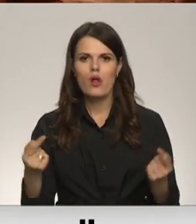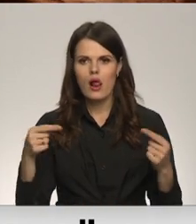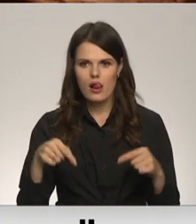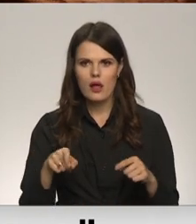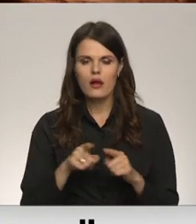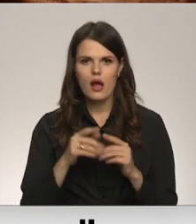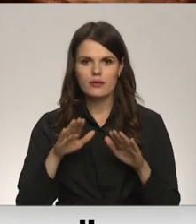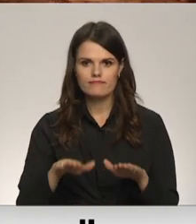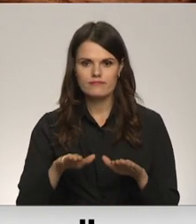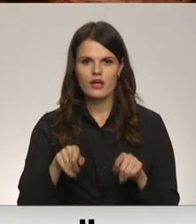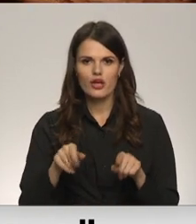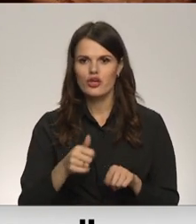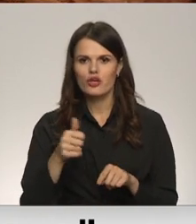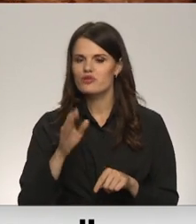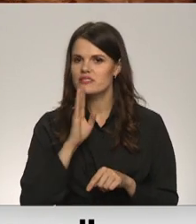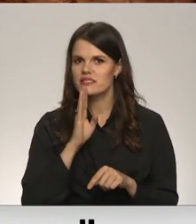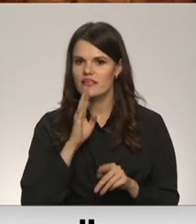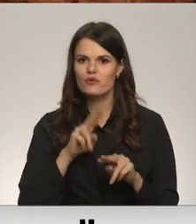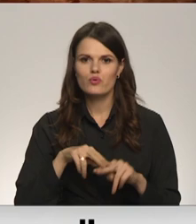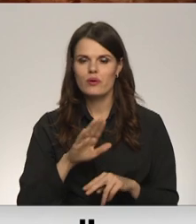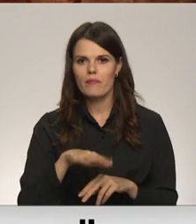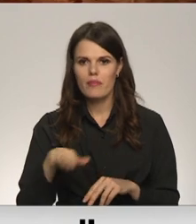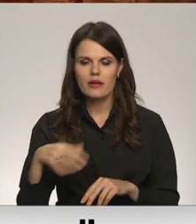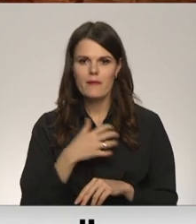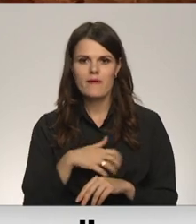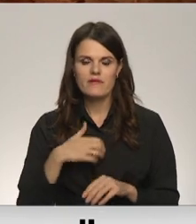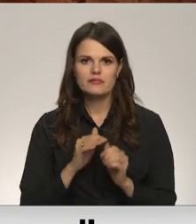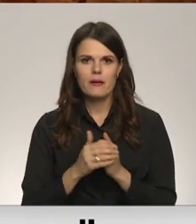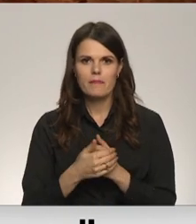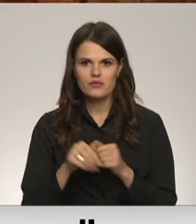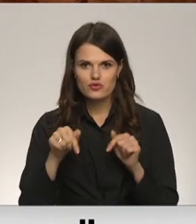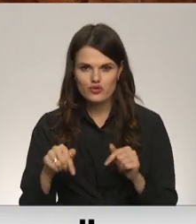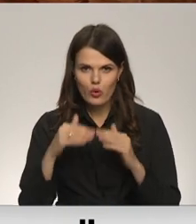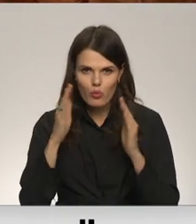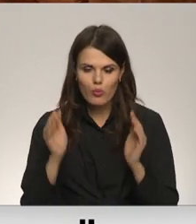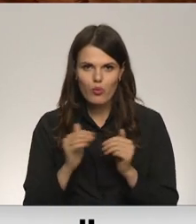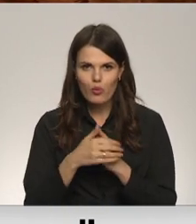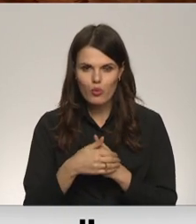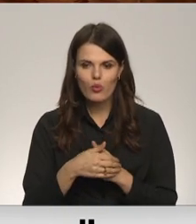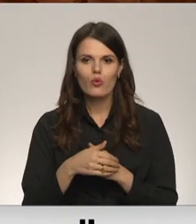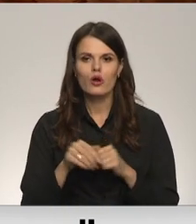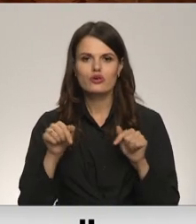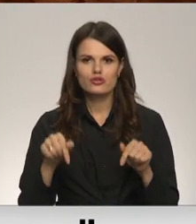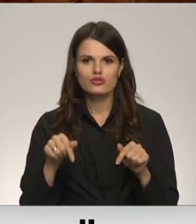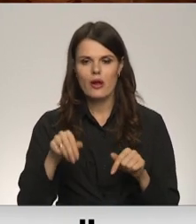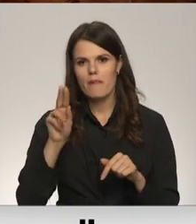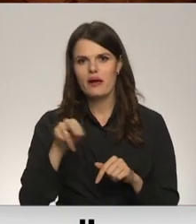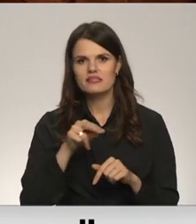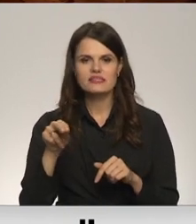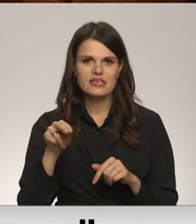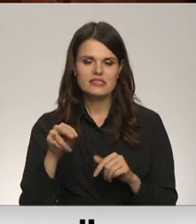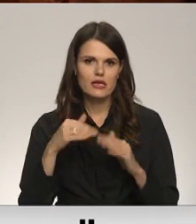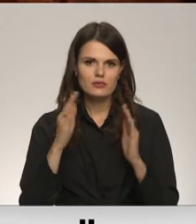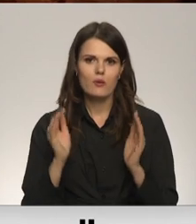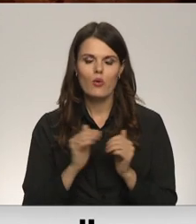nometnes iemītniekiem, it īpaši sievietēm un bērniem, nācās patsverties bunkuros, kā piemēram arī šajā baznīcas bunkurā,